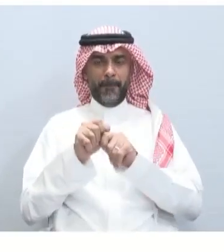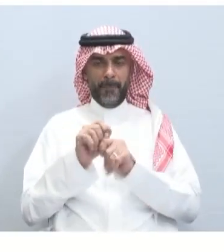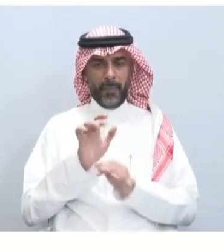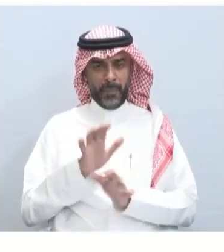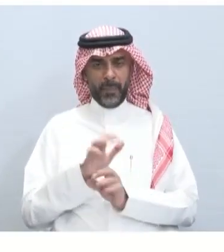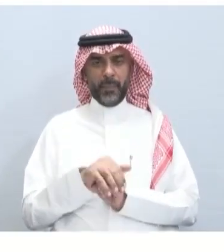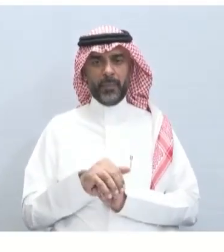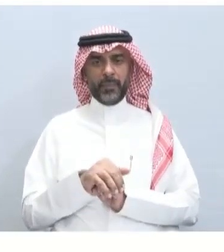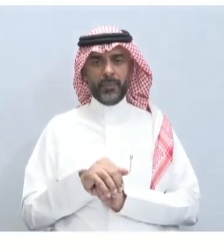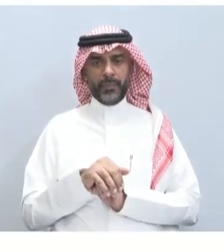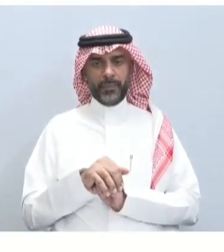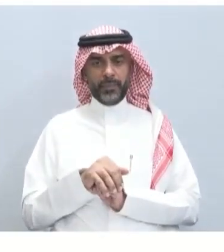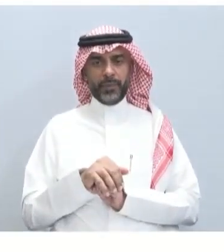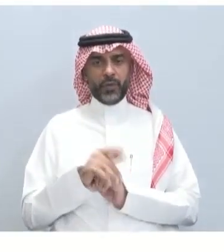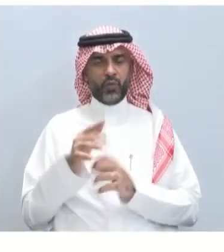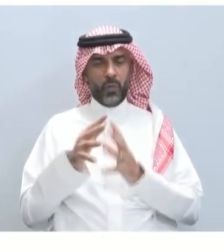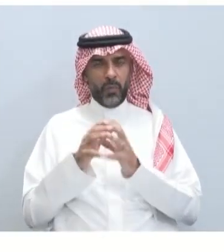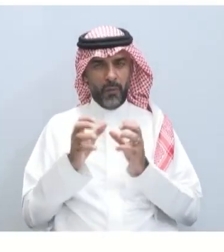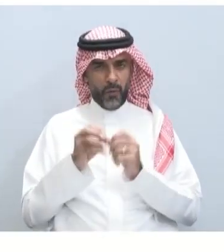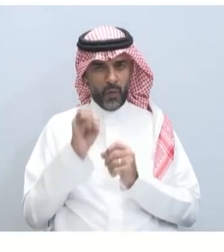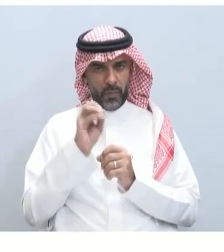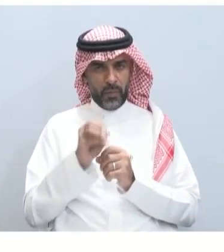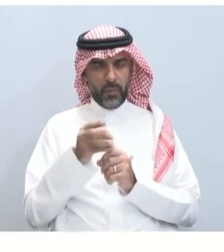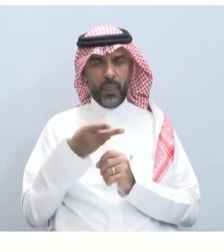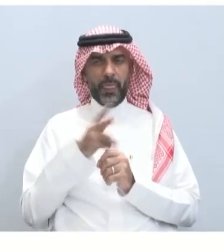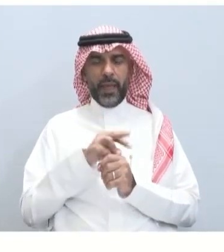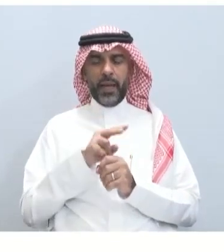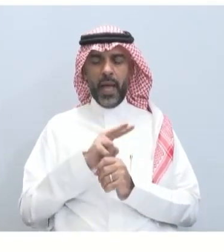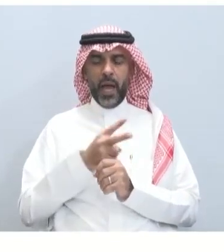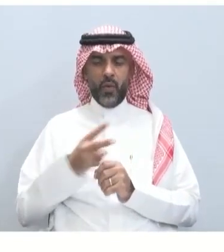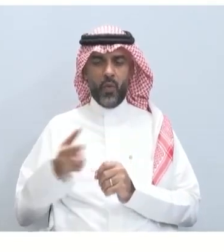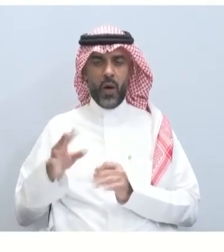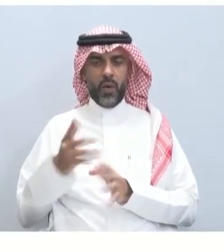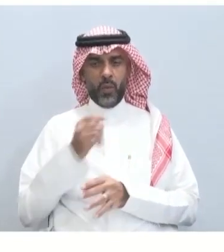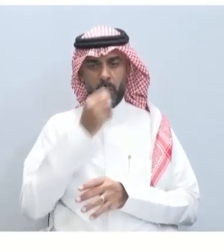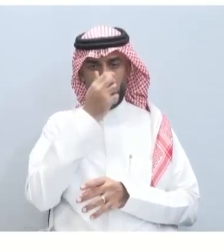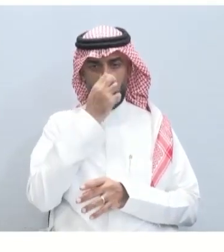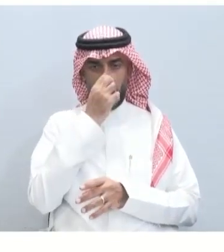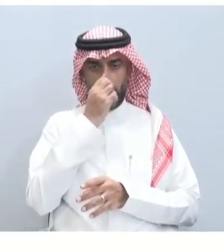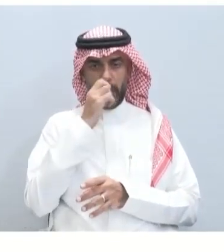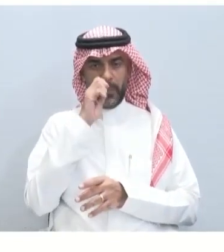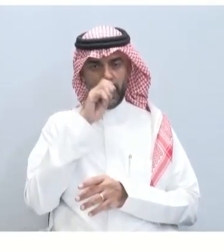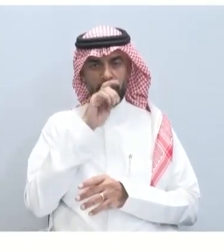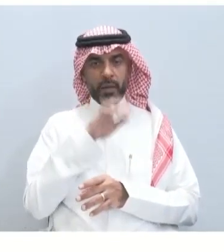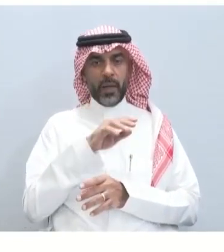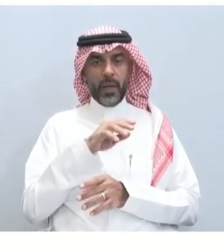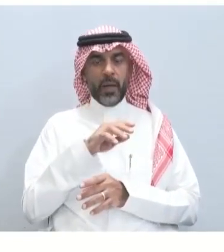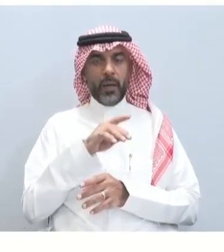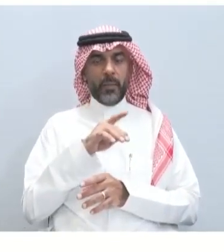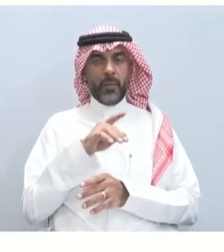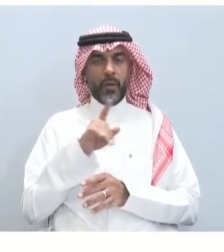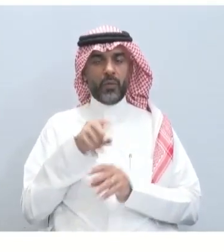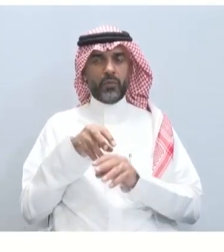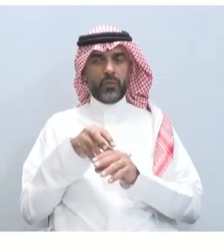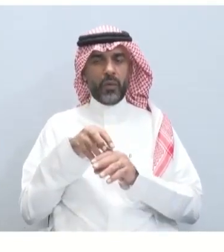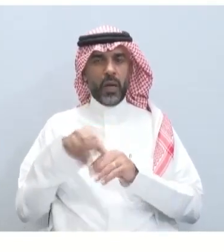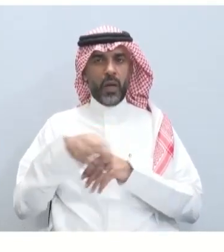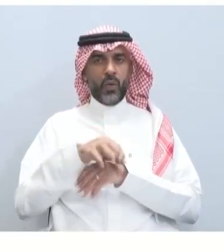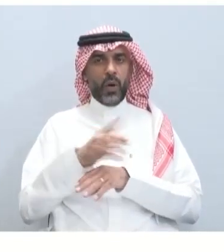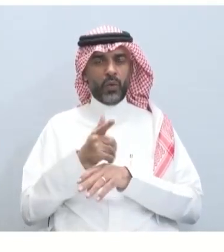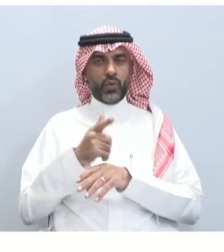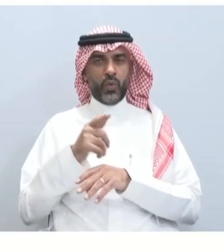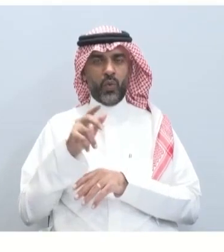وايضا تحدثنا عن انواع مصادر المعلومات ذكرنا ان مصادر المعلومات منها التي هي تكون